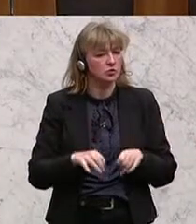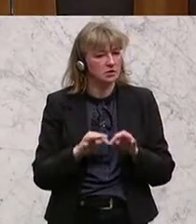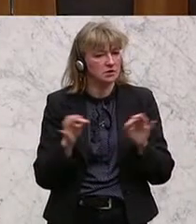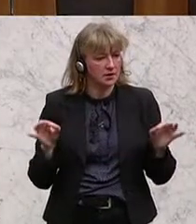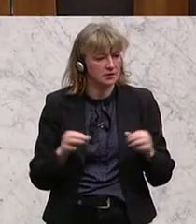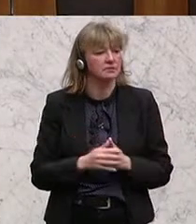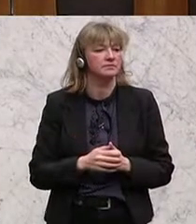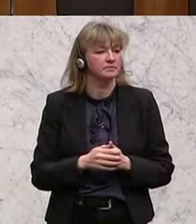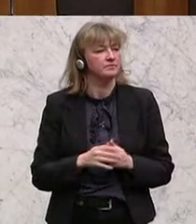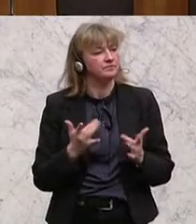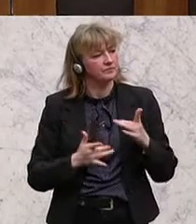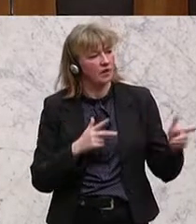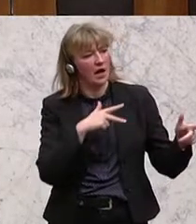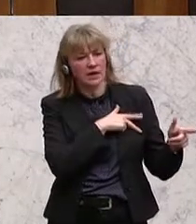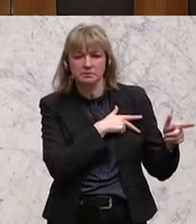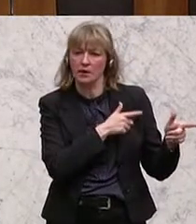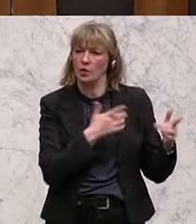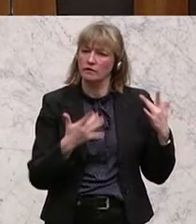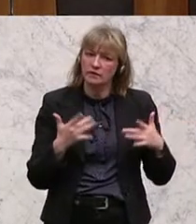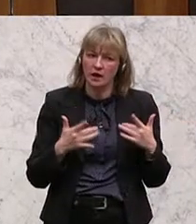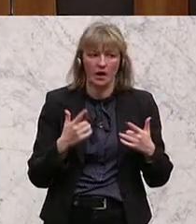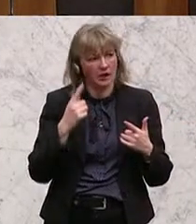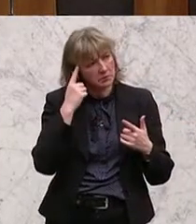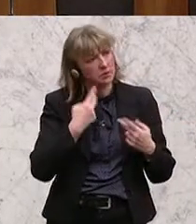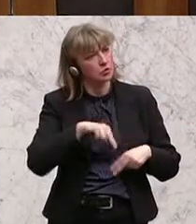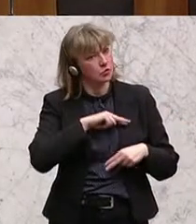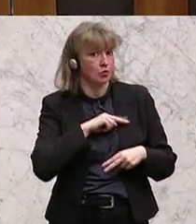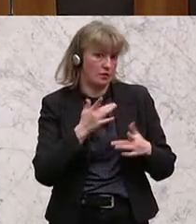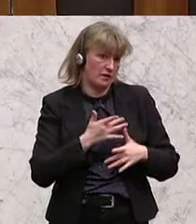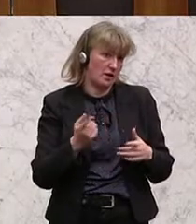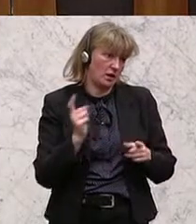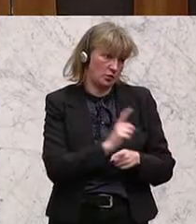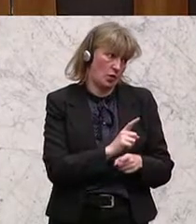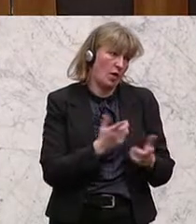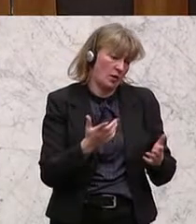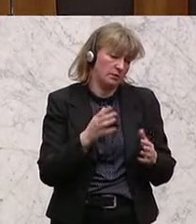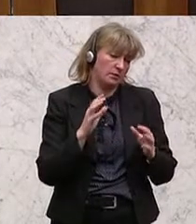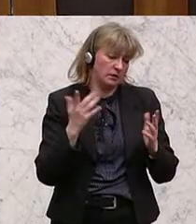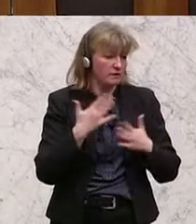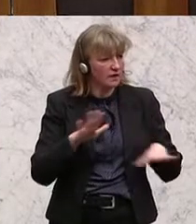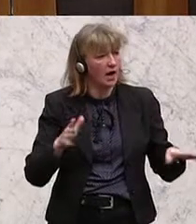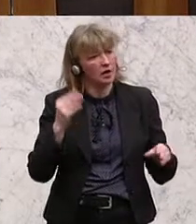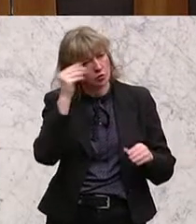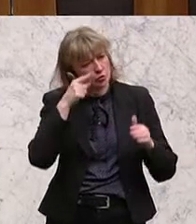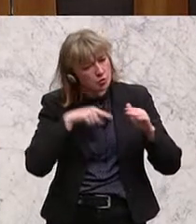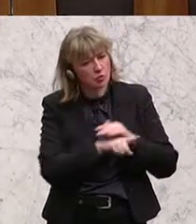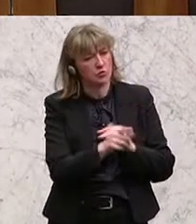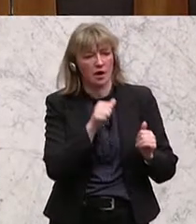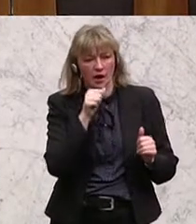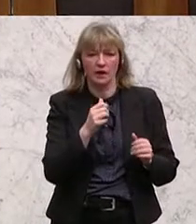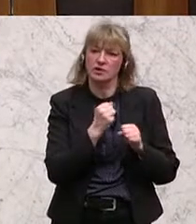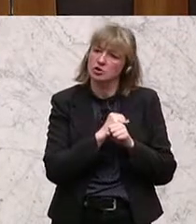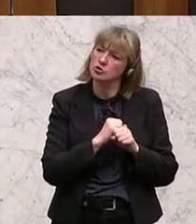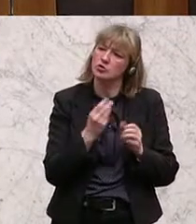Abgeordneter. Ja. Vielleicht findet die SPÖ wieder zur alten Linie zurück. Freier Hochschulzugang, keine Studiengebühren, das ist der